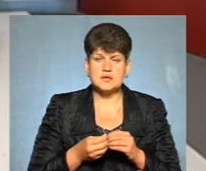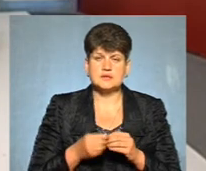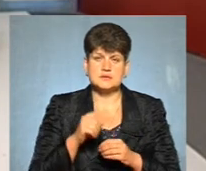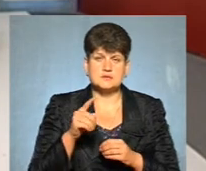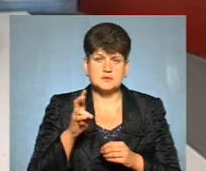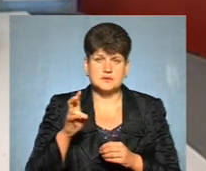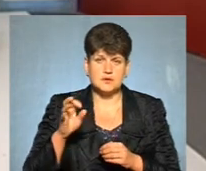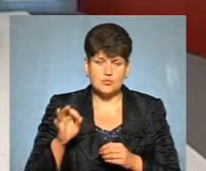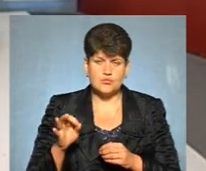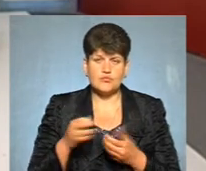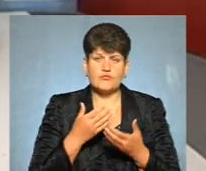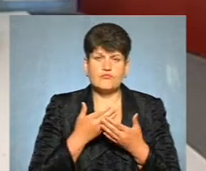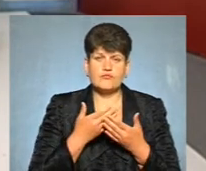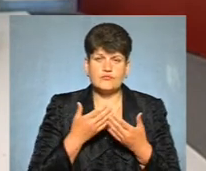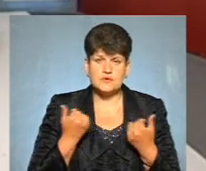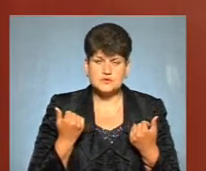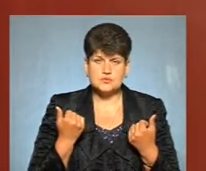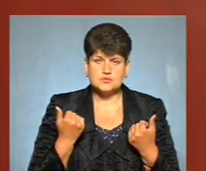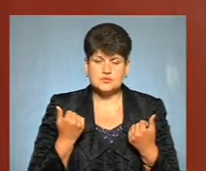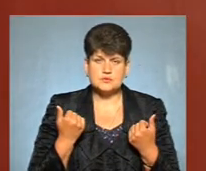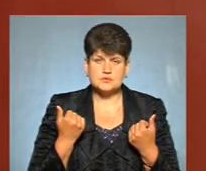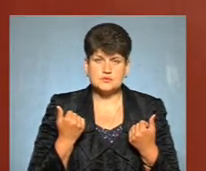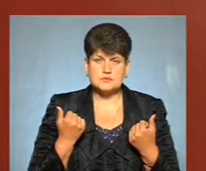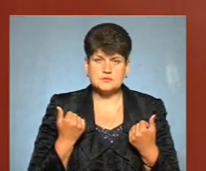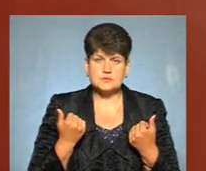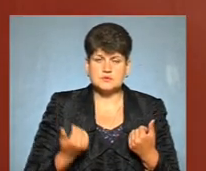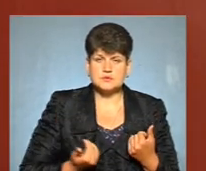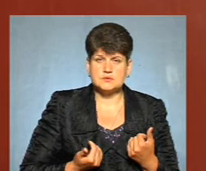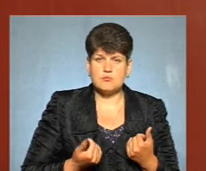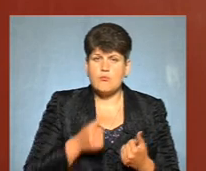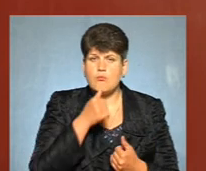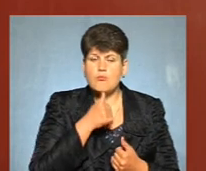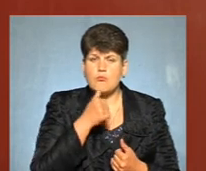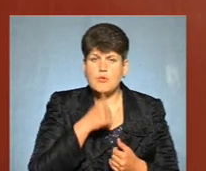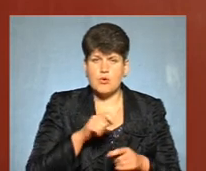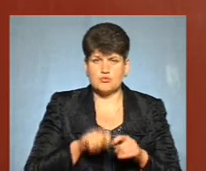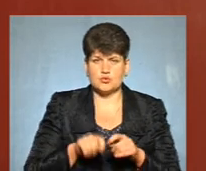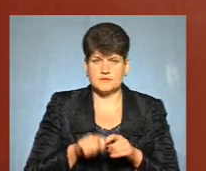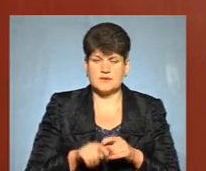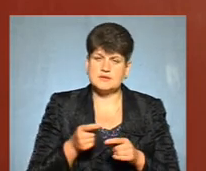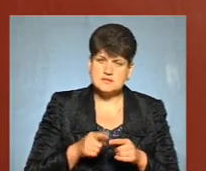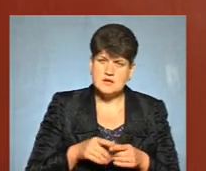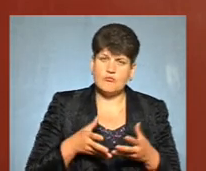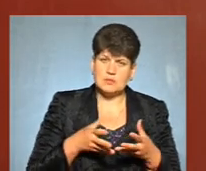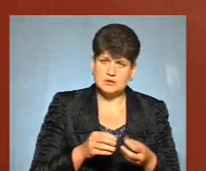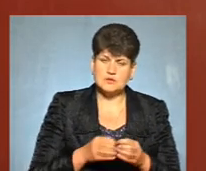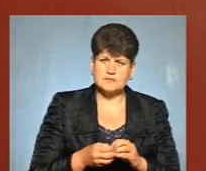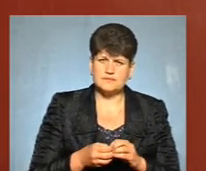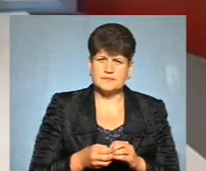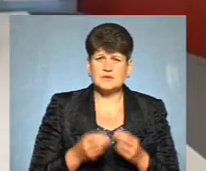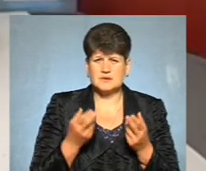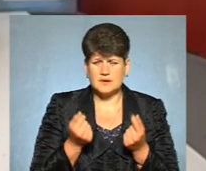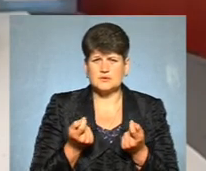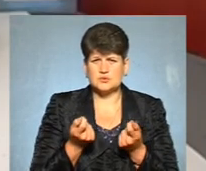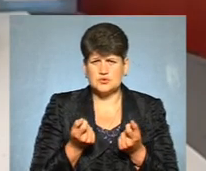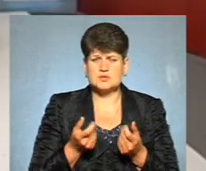ЗНО відсутність офлайн, тобто наживо пробного тестування? Чи взагалі воно вплинуло на ці результати? В певній мірі так, в певній